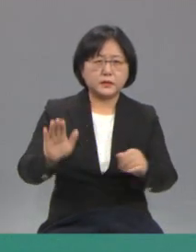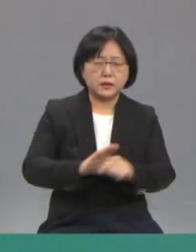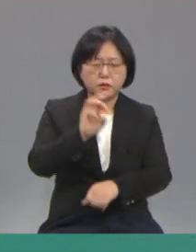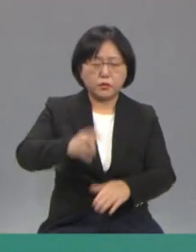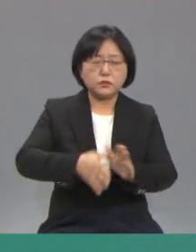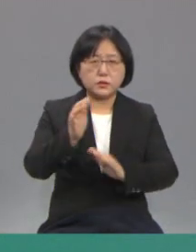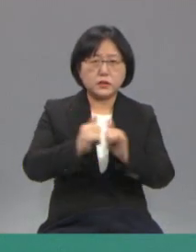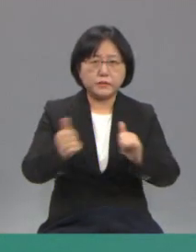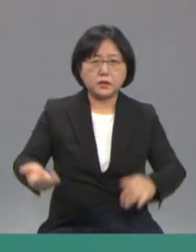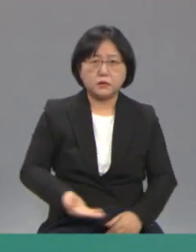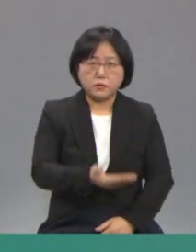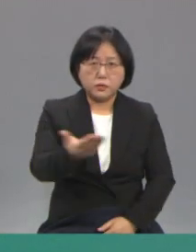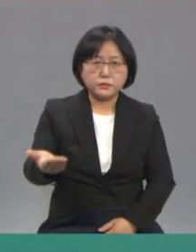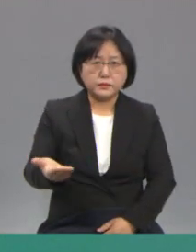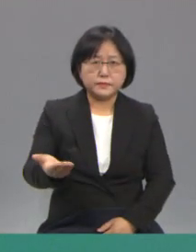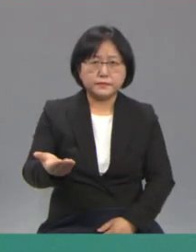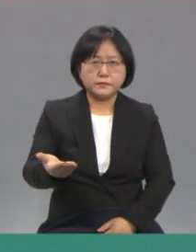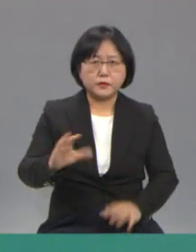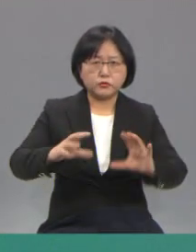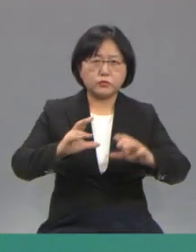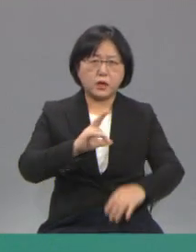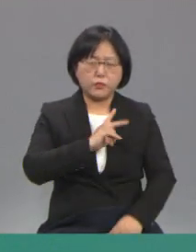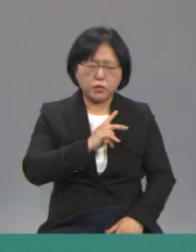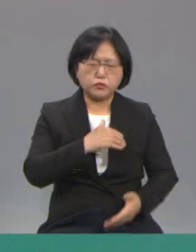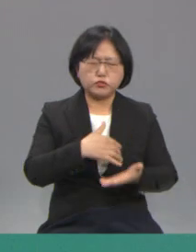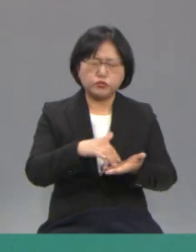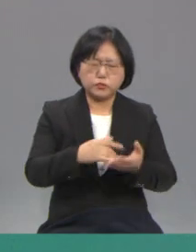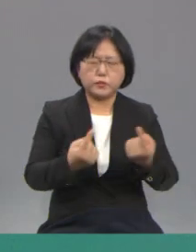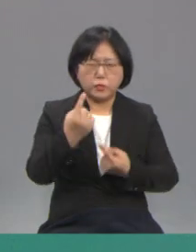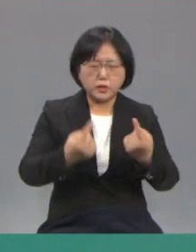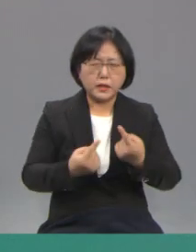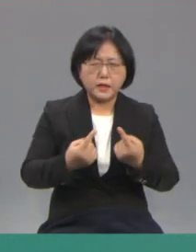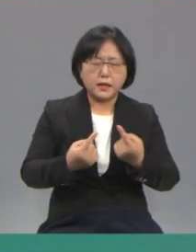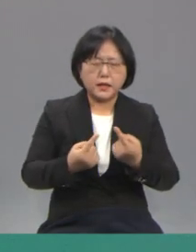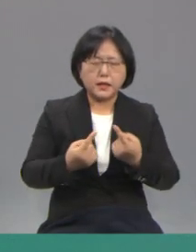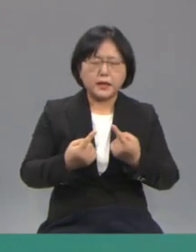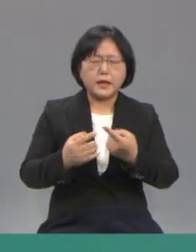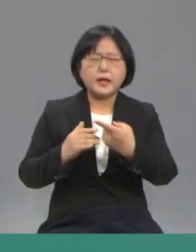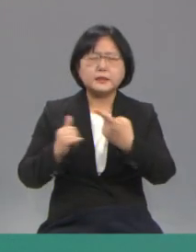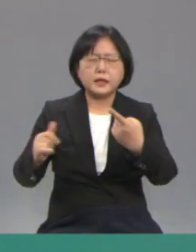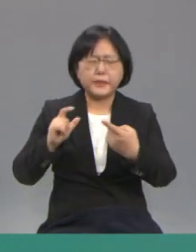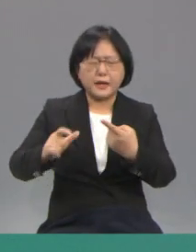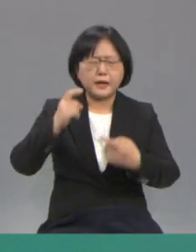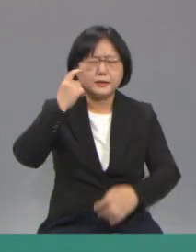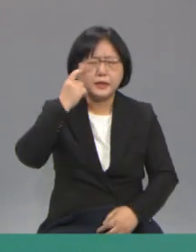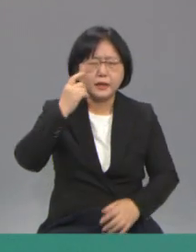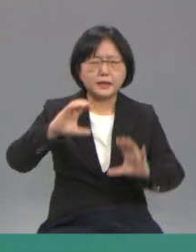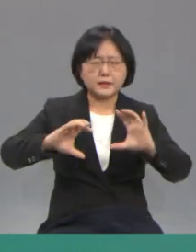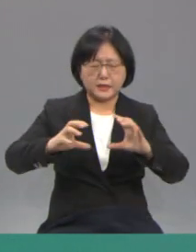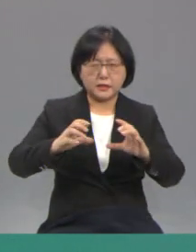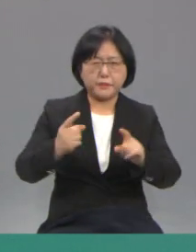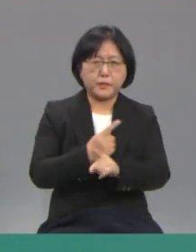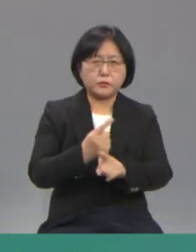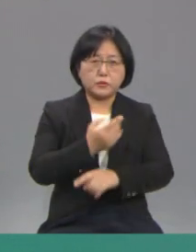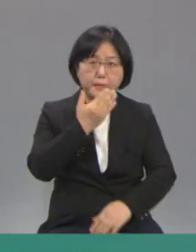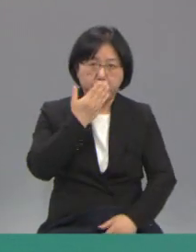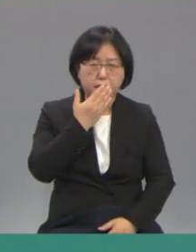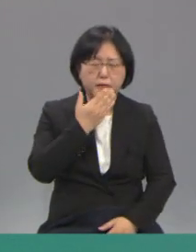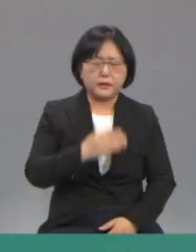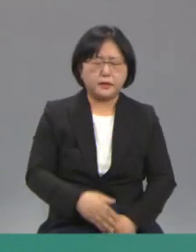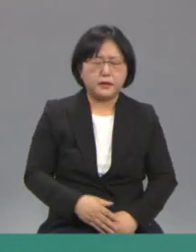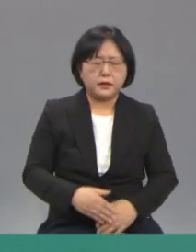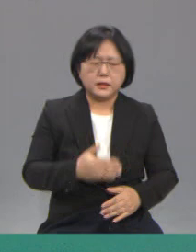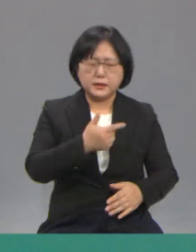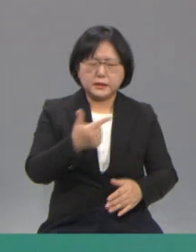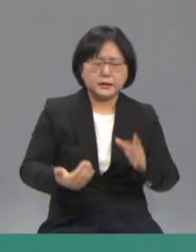시민 여러분 국회의원 숫자 보다 국회의원 한 명의 강한 의지가 세상을 바꿀 수 있습니다